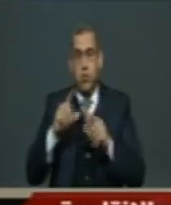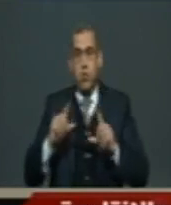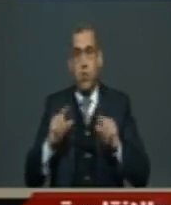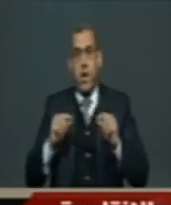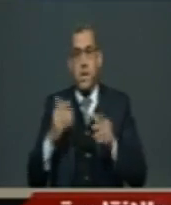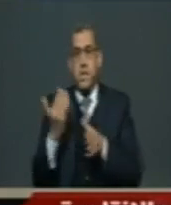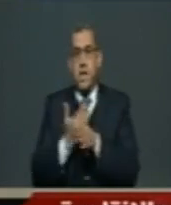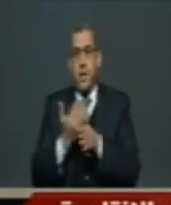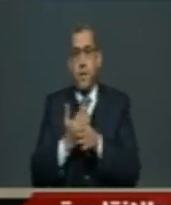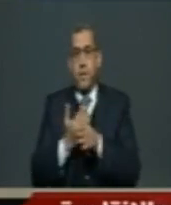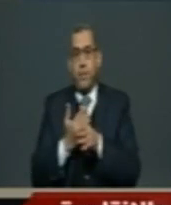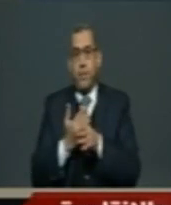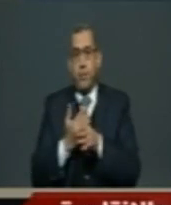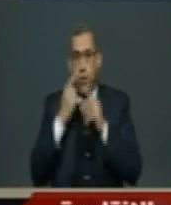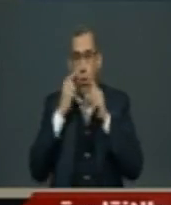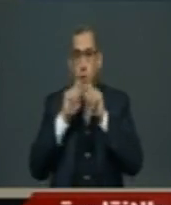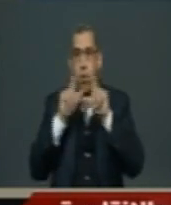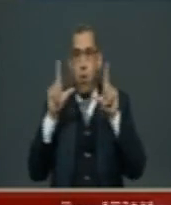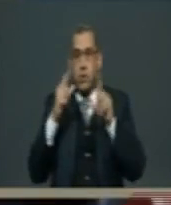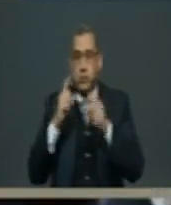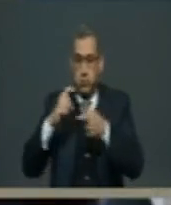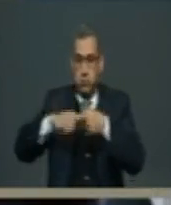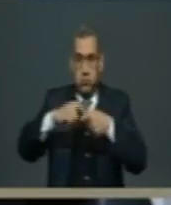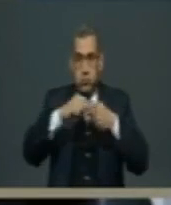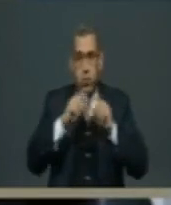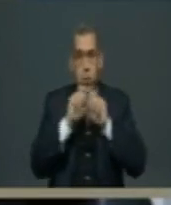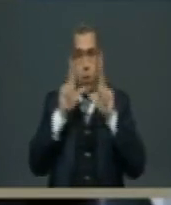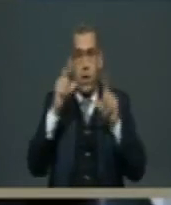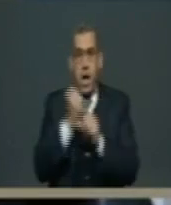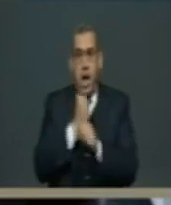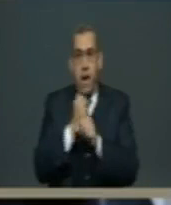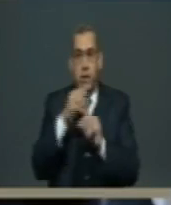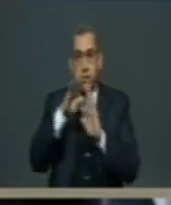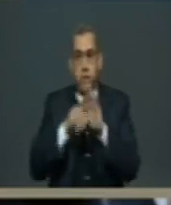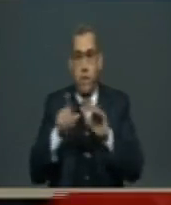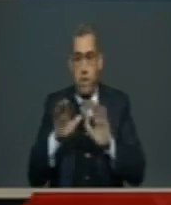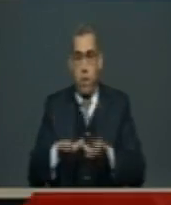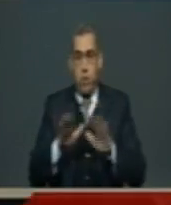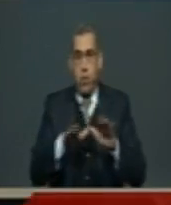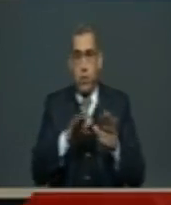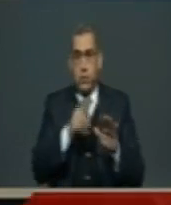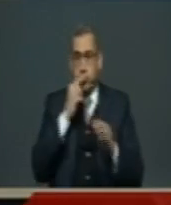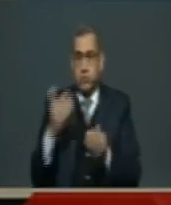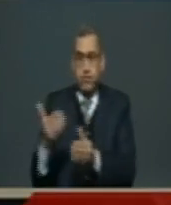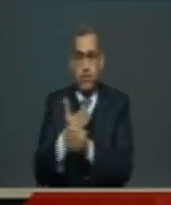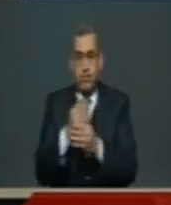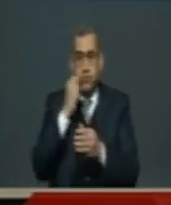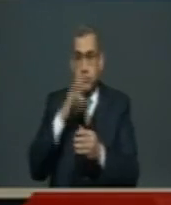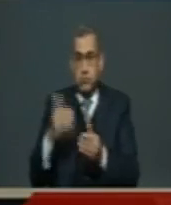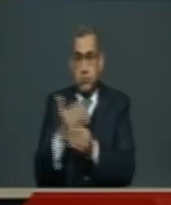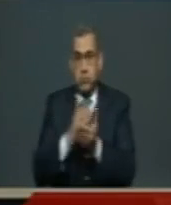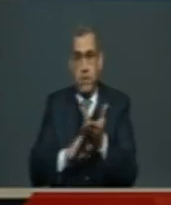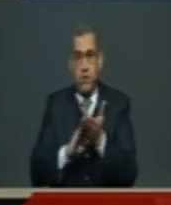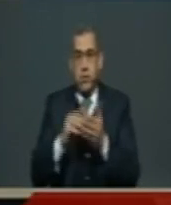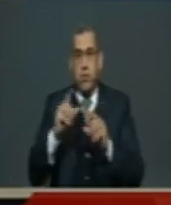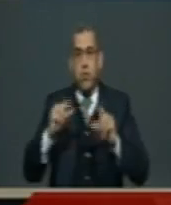من الواضح التكامل، واضح ان كل العمليات موجودة دون التدخل البشري. الجودة